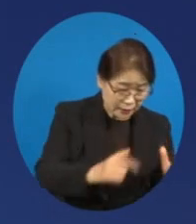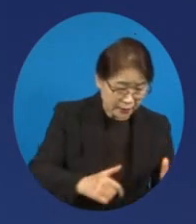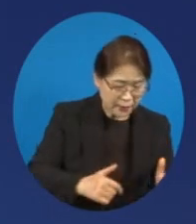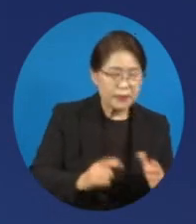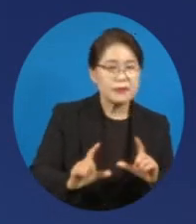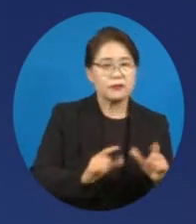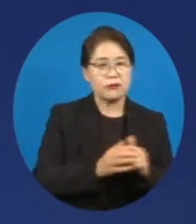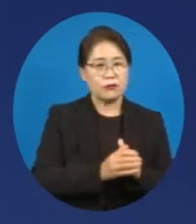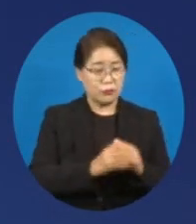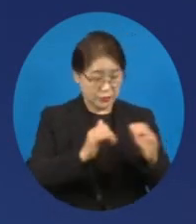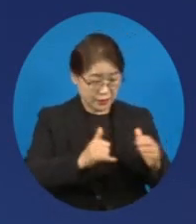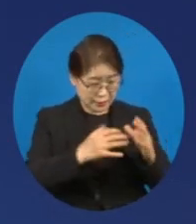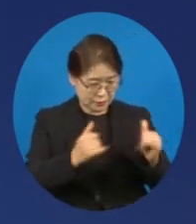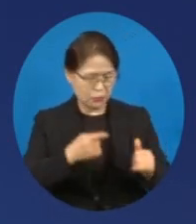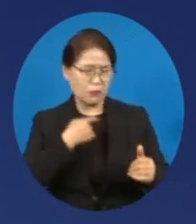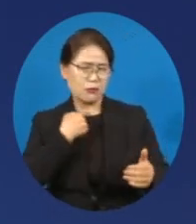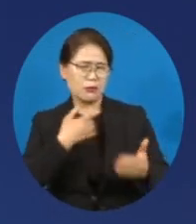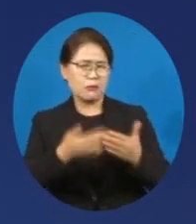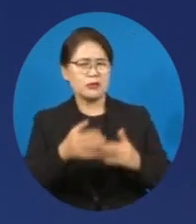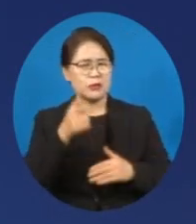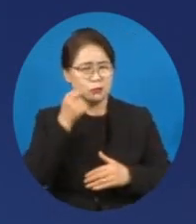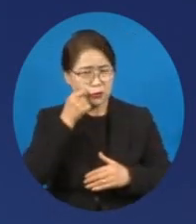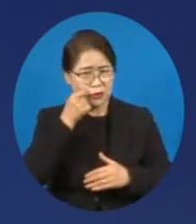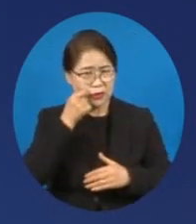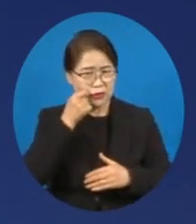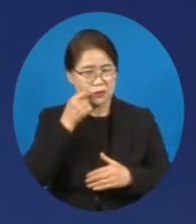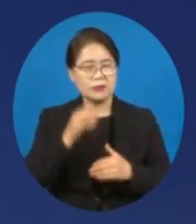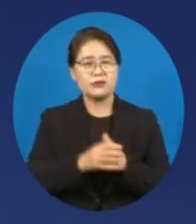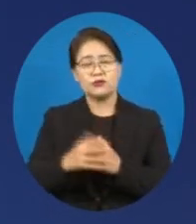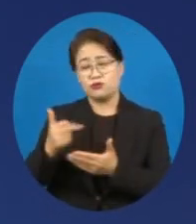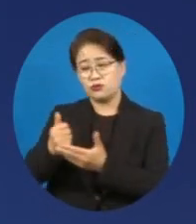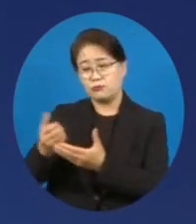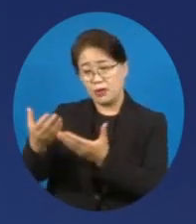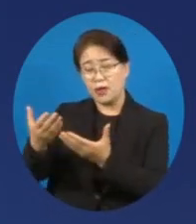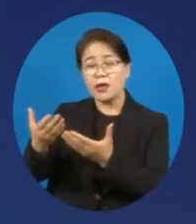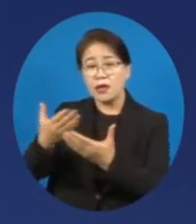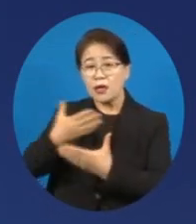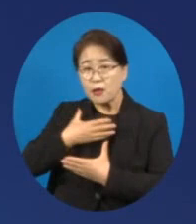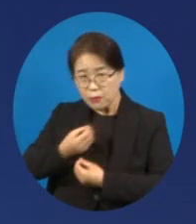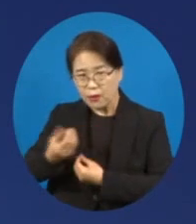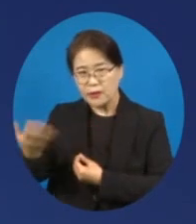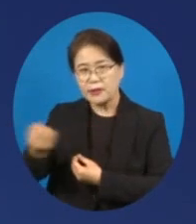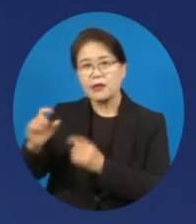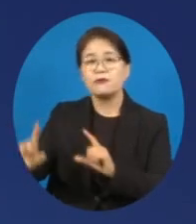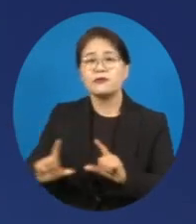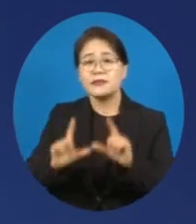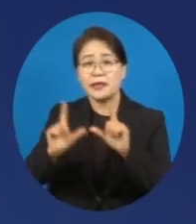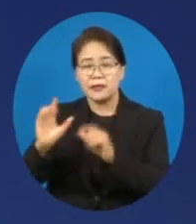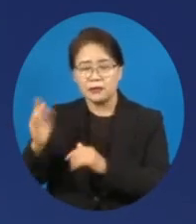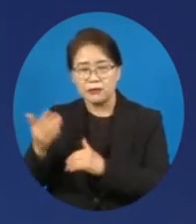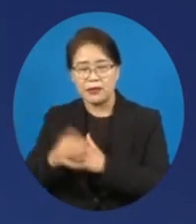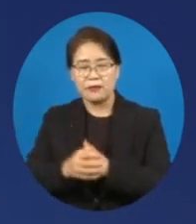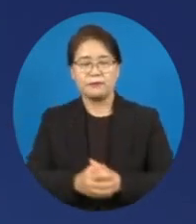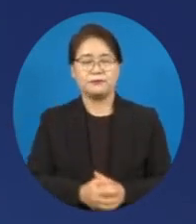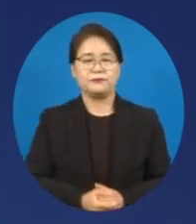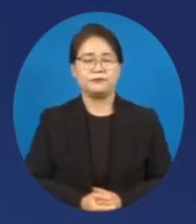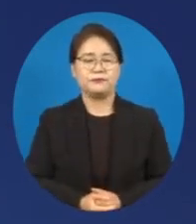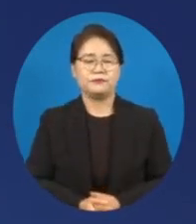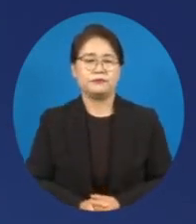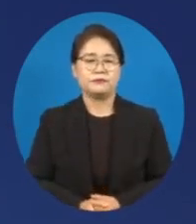사람들이 경험할 수 없는이 평안을 누리며 살아가는 거예요 그런데 만일 여러분들이이 세상 속에